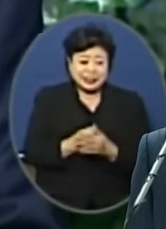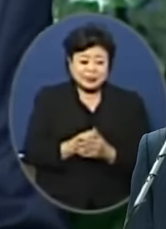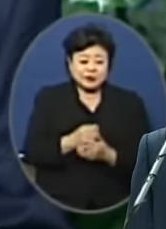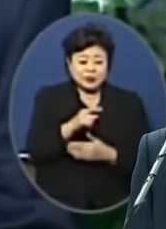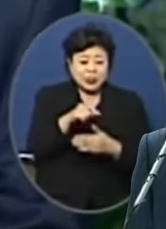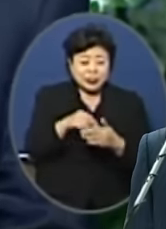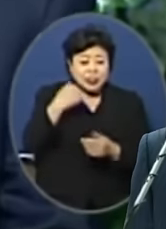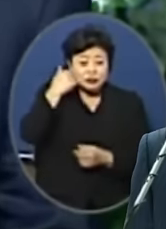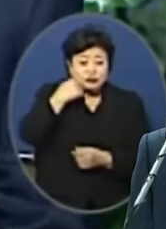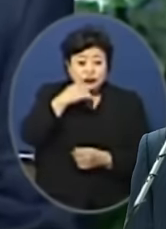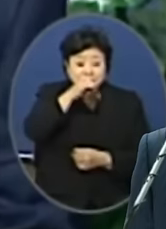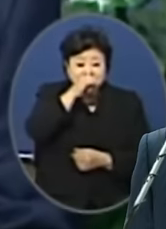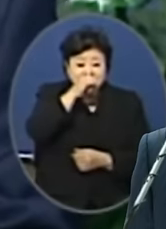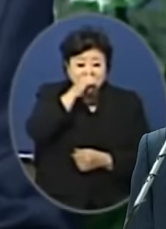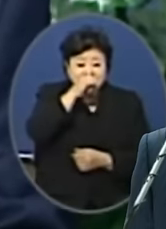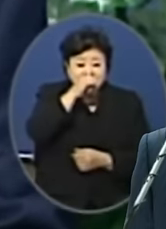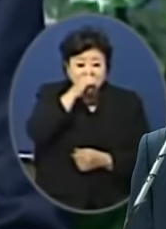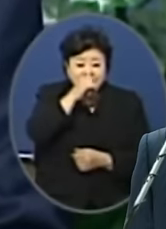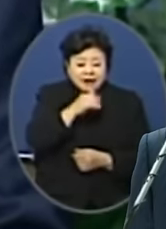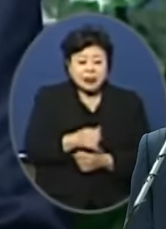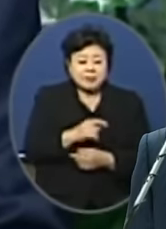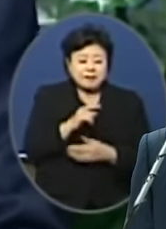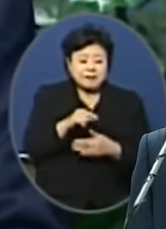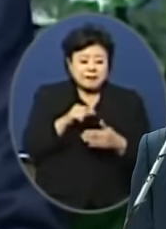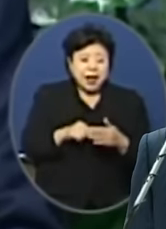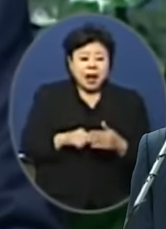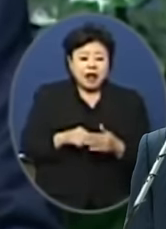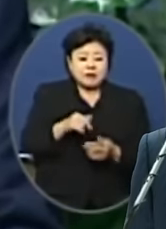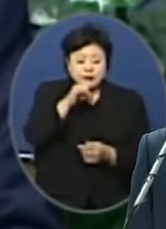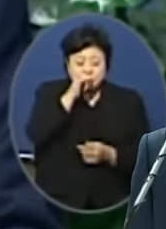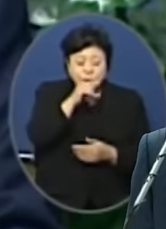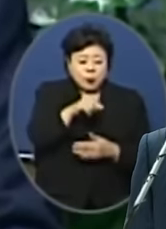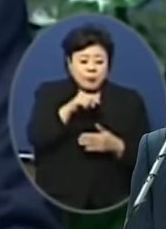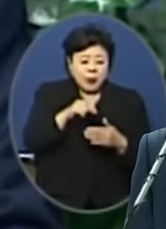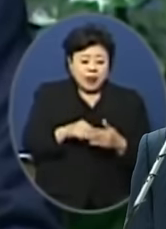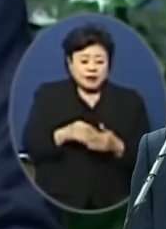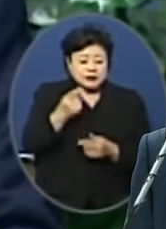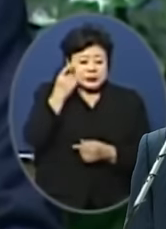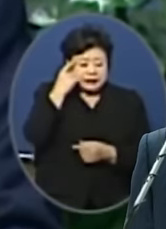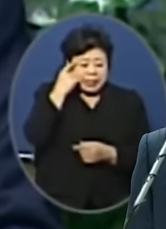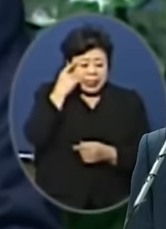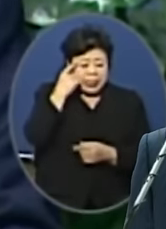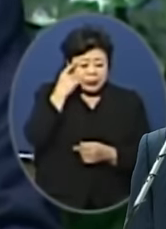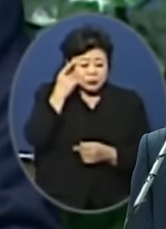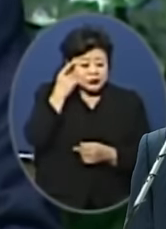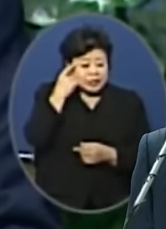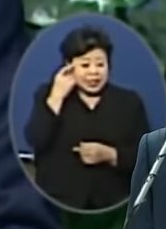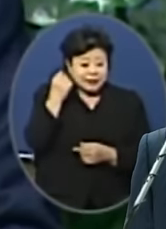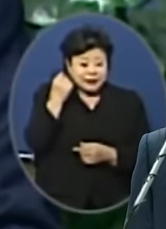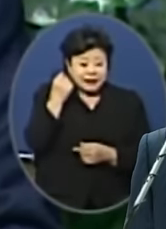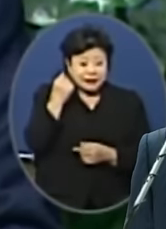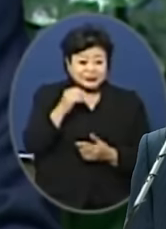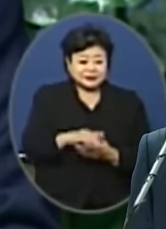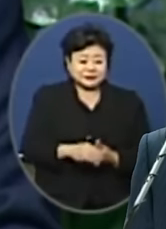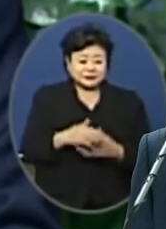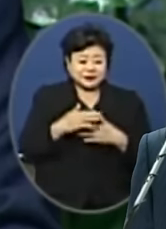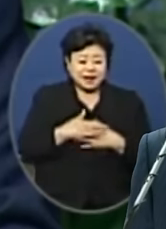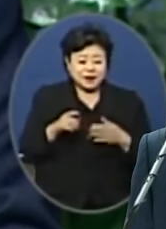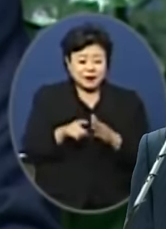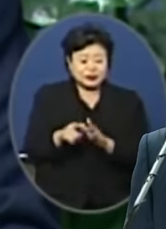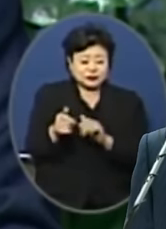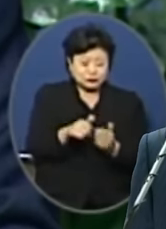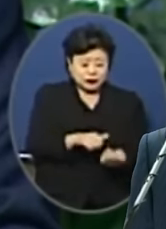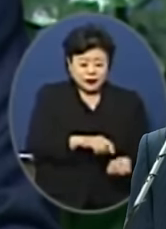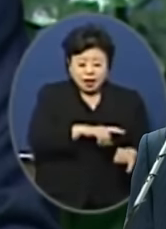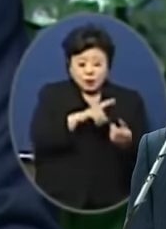안에 누가 있느냐? 우리 안에는 우리 마음이 있고 우리 마음은 생각을 하는데 무슨 생각을 하느냐? 나를 위해서